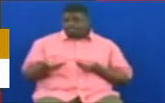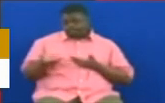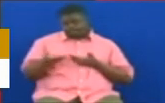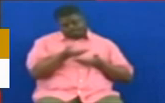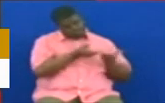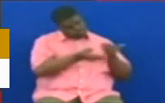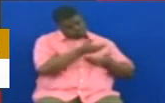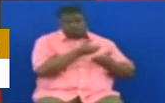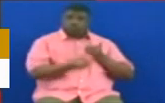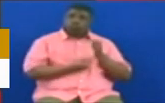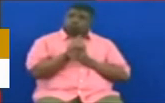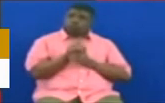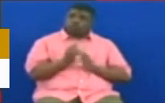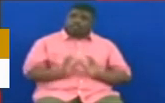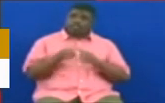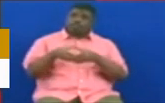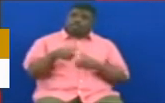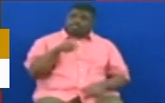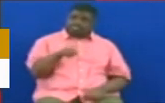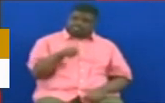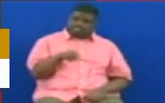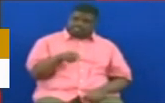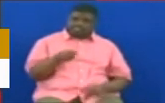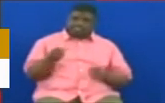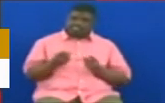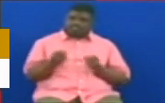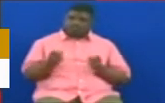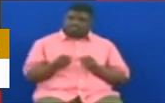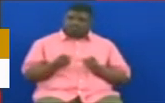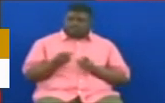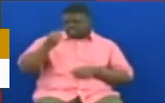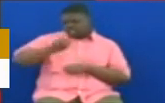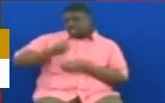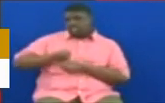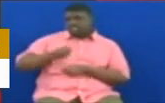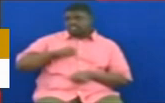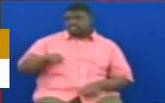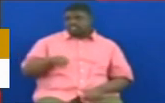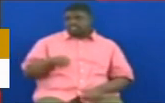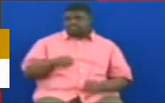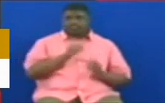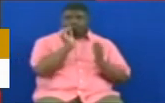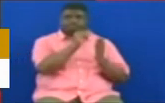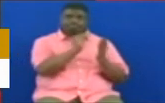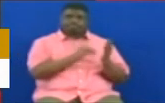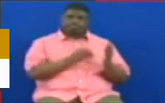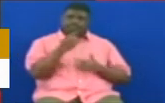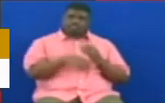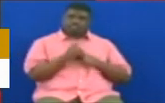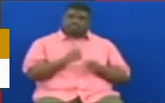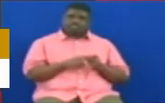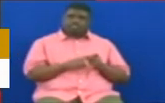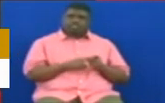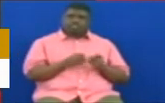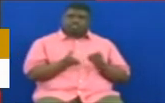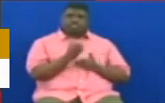mashauriano kutoka katika kamati tendaji kama ambavyo kazi hizi zimeainishwa katika part